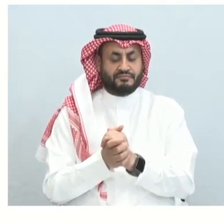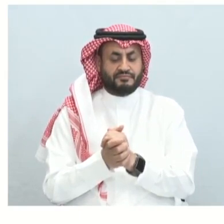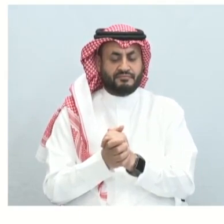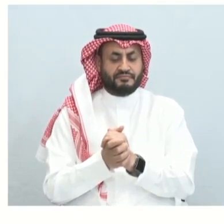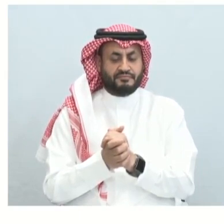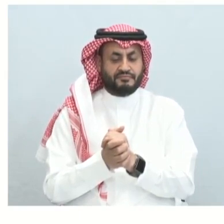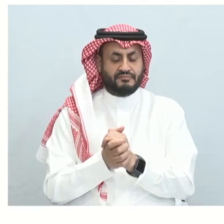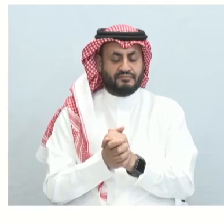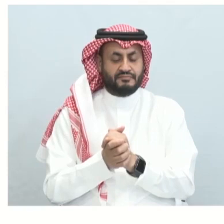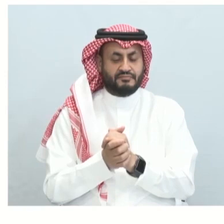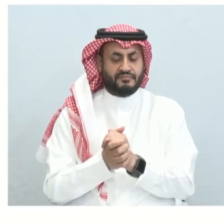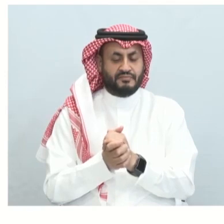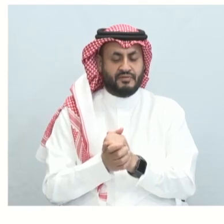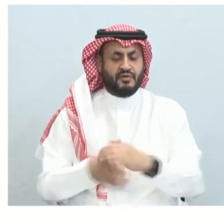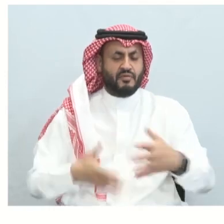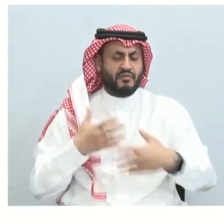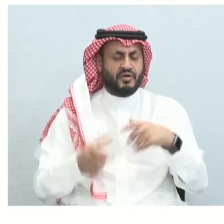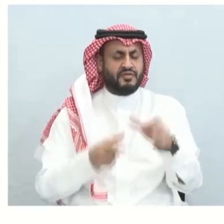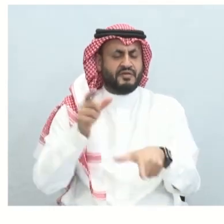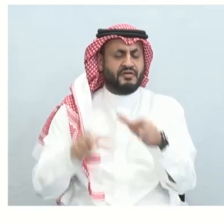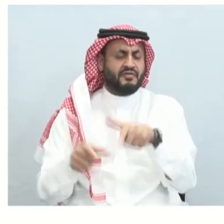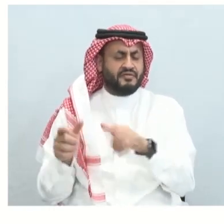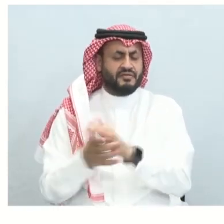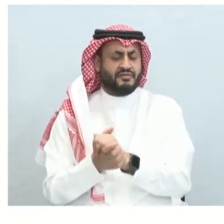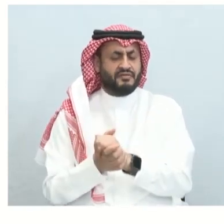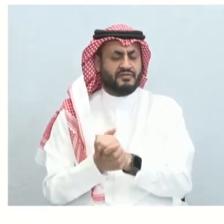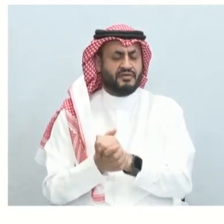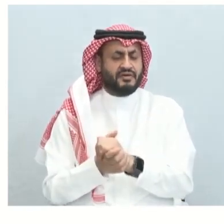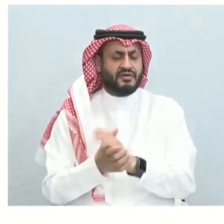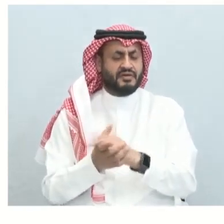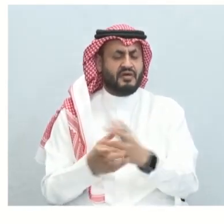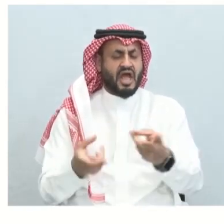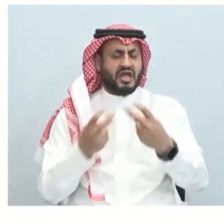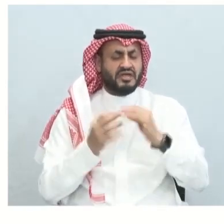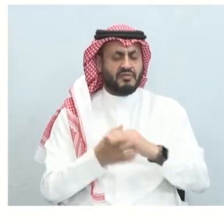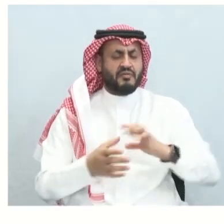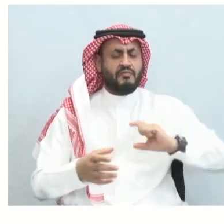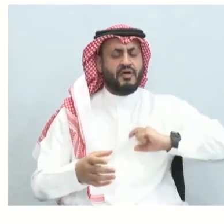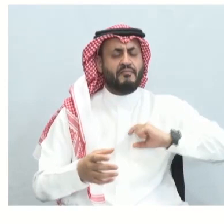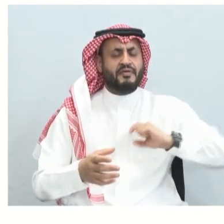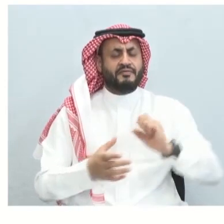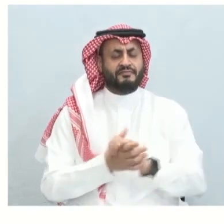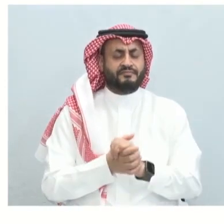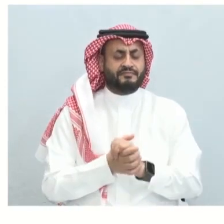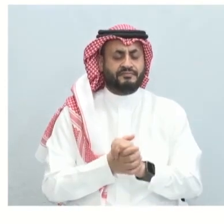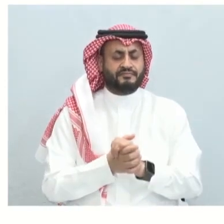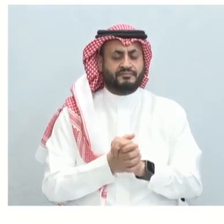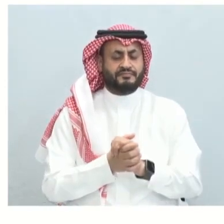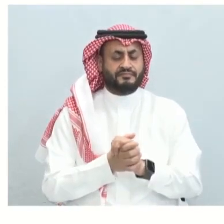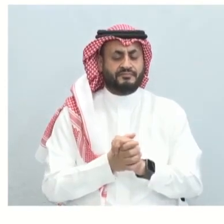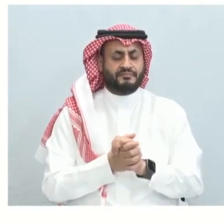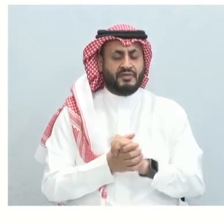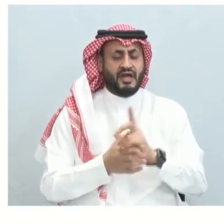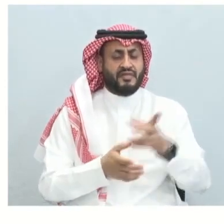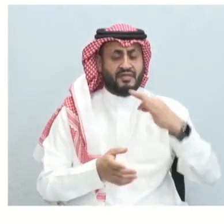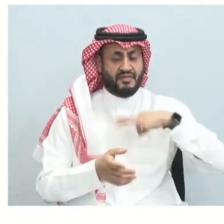تعلمناه امازح الناس والاطفا محبتهم لاكسب محبتهم هذه هي